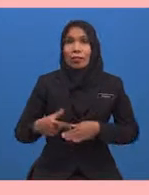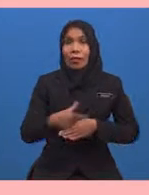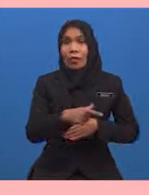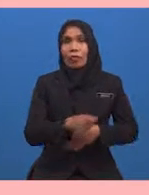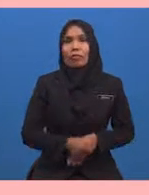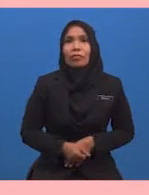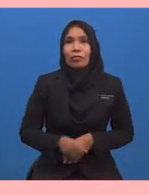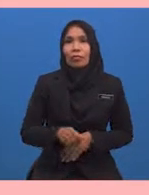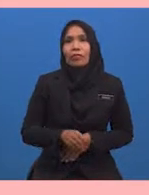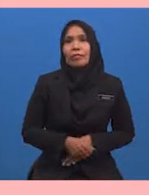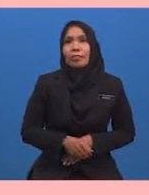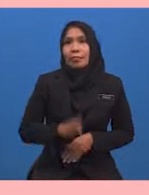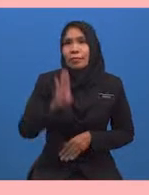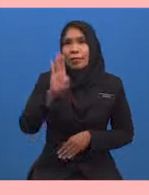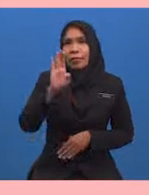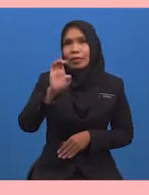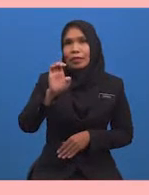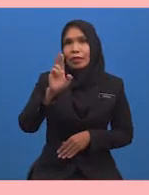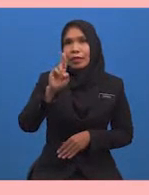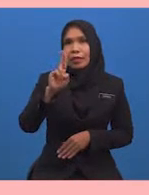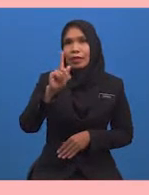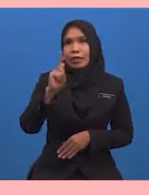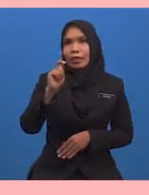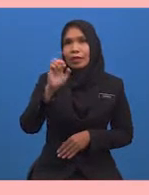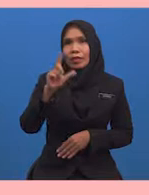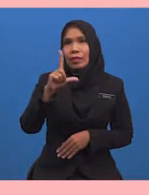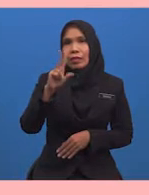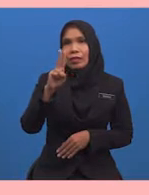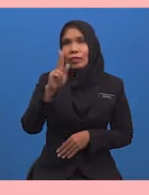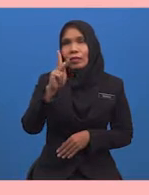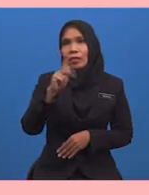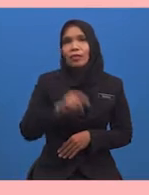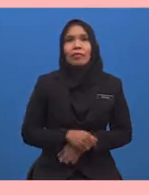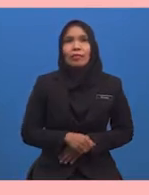angin kencang sesuai dijadikan tapak pelabuhan.